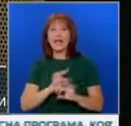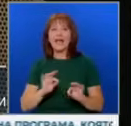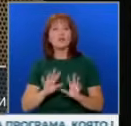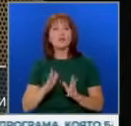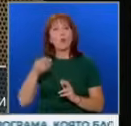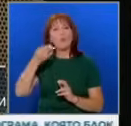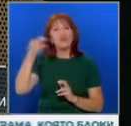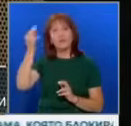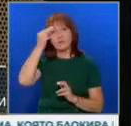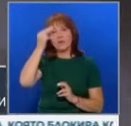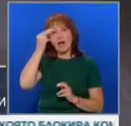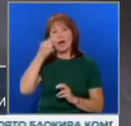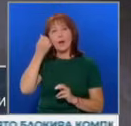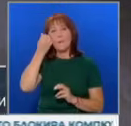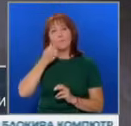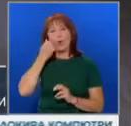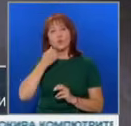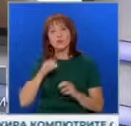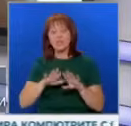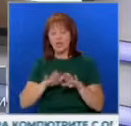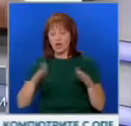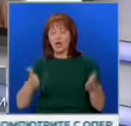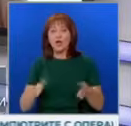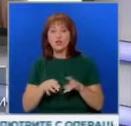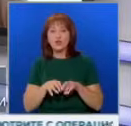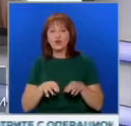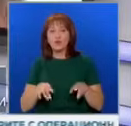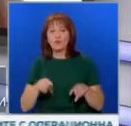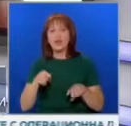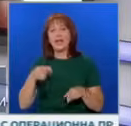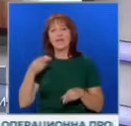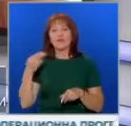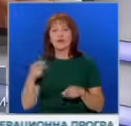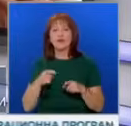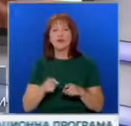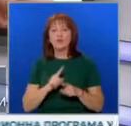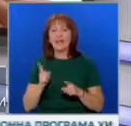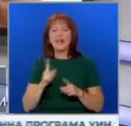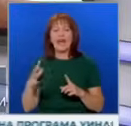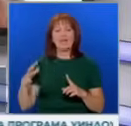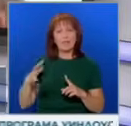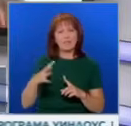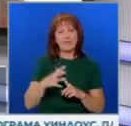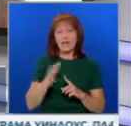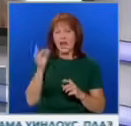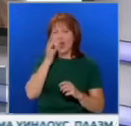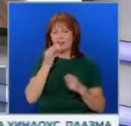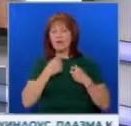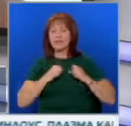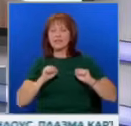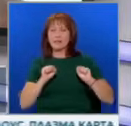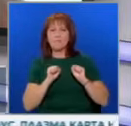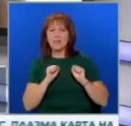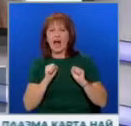фирми в България ползват софтуера на компанията. Това не е киберинцидент, т.е. няма заплаха за данните,